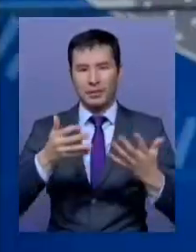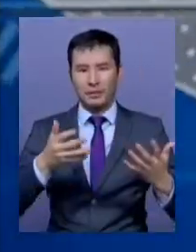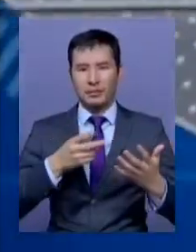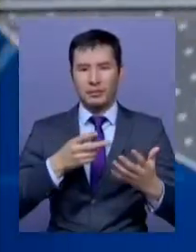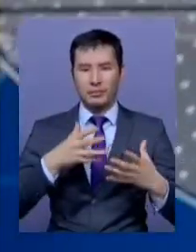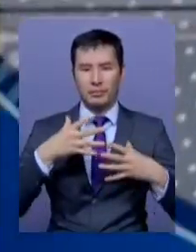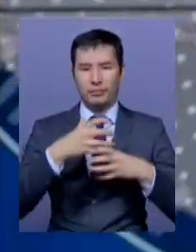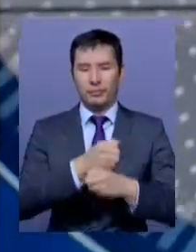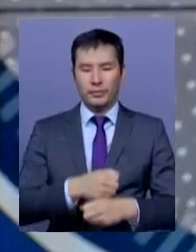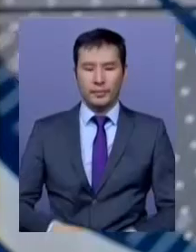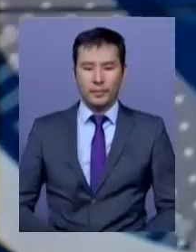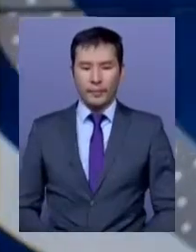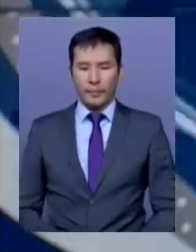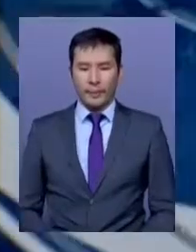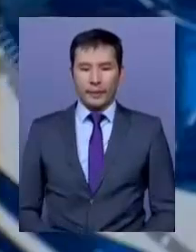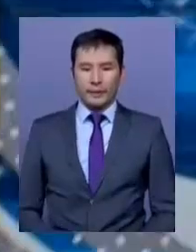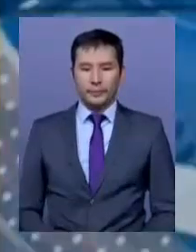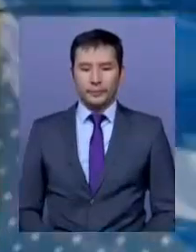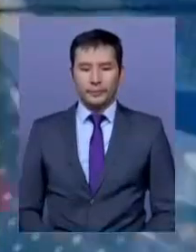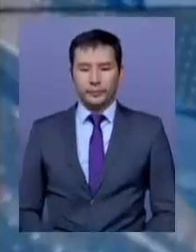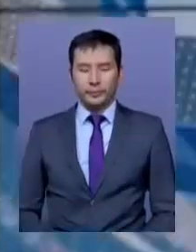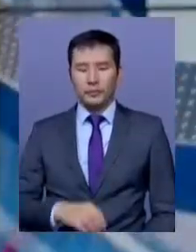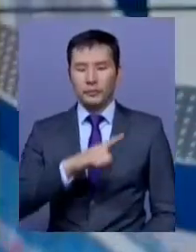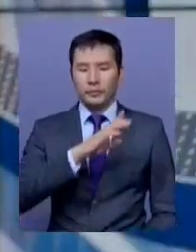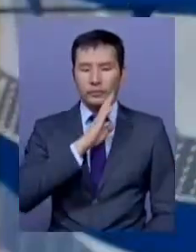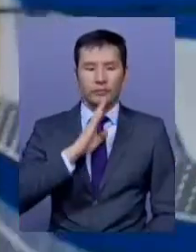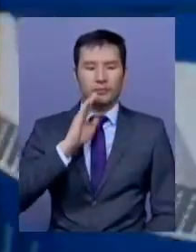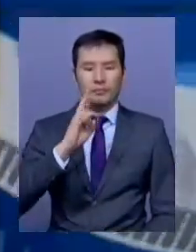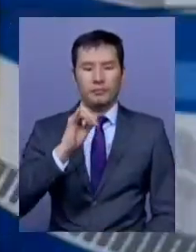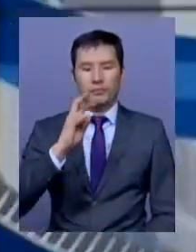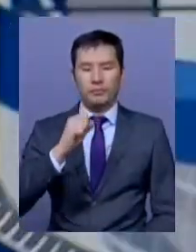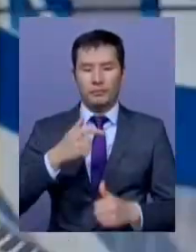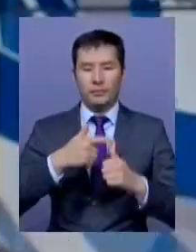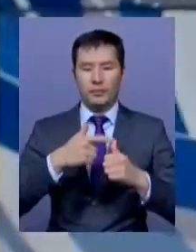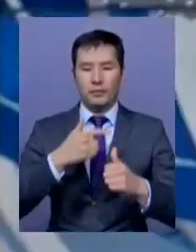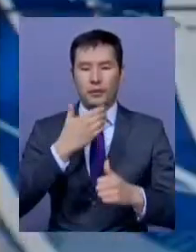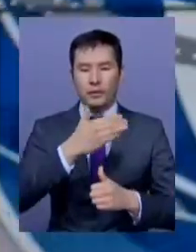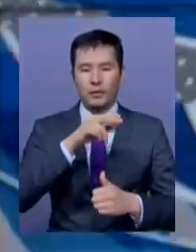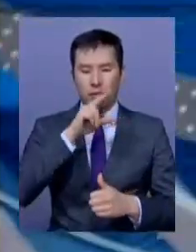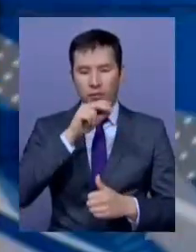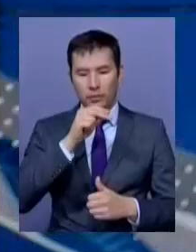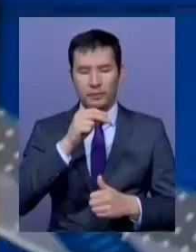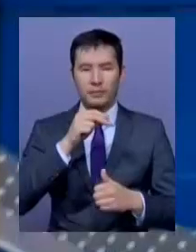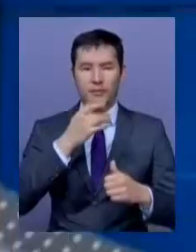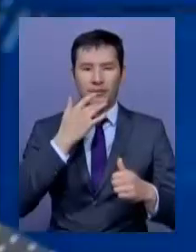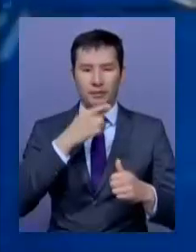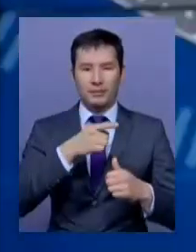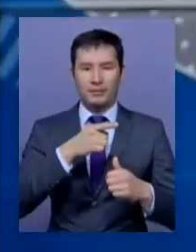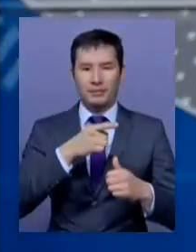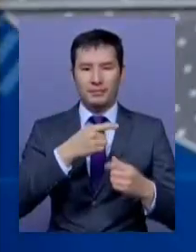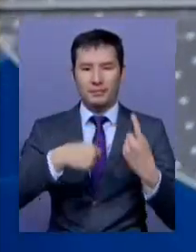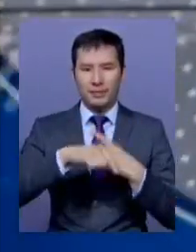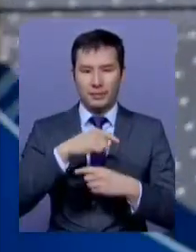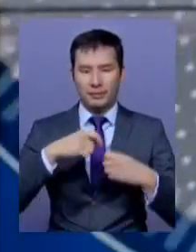жаңа филиалымен танысып, дәрігерлермен кездесті. Заманауи медицинаның барлық талаптарына сай келетін госпиталь пациенттерді